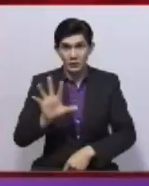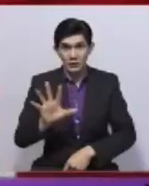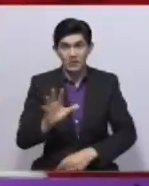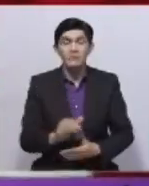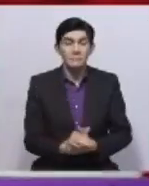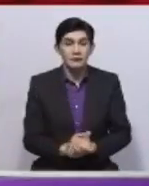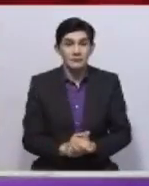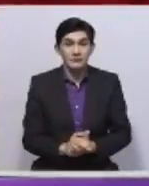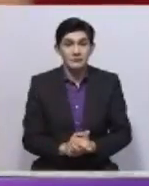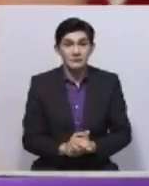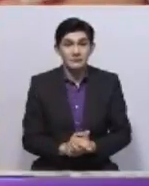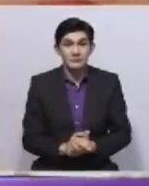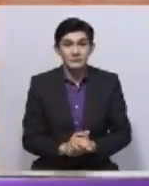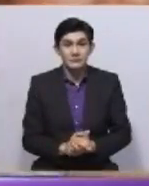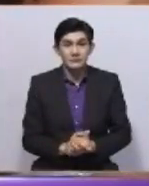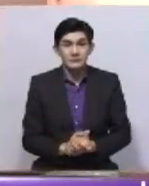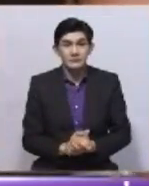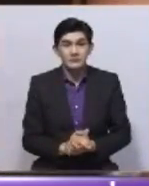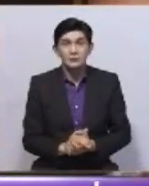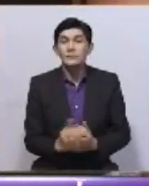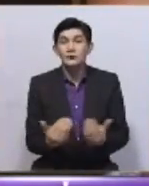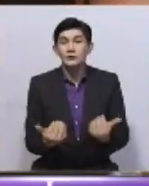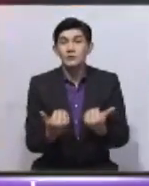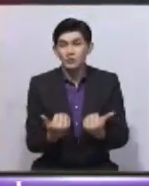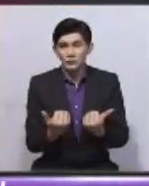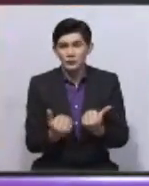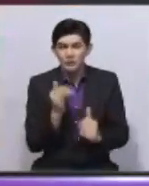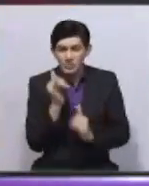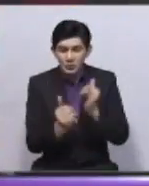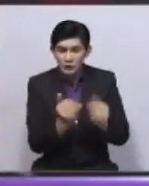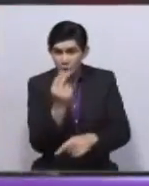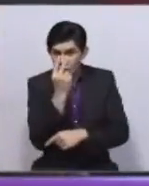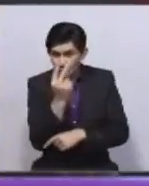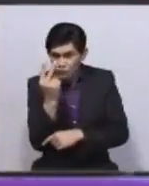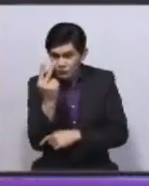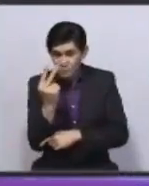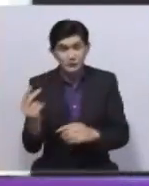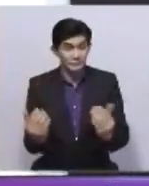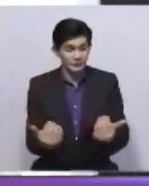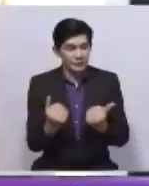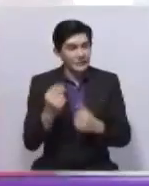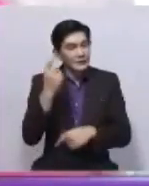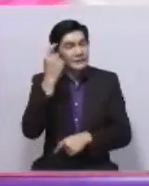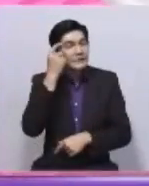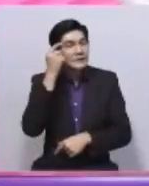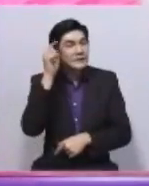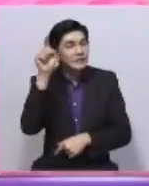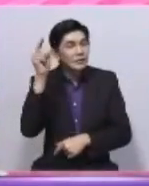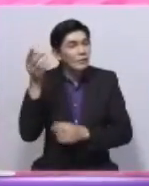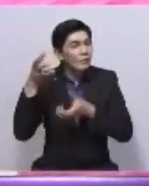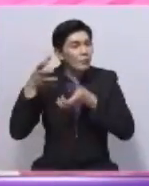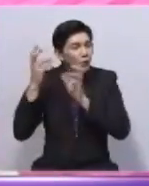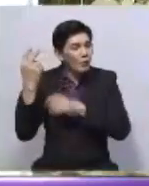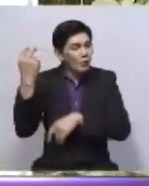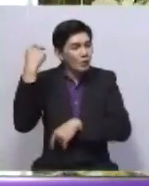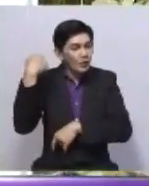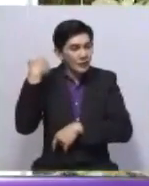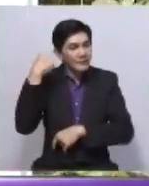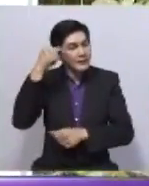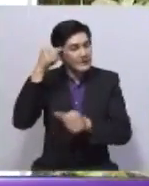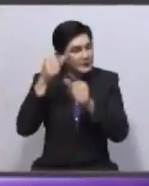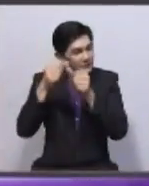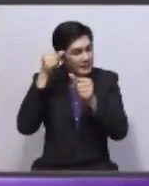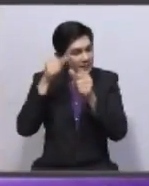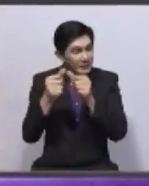รัชกาลที่5ทำให้ประชาชนหลายคนครับที่ได้เข้ามาสัมผัสบรรยากาศนะครับย้อนนึกถึงความหลังเมื่อครั้งอดีตและความทรงจำ